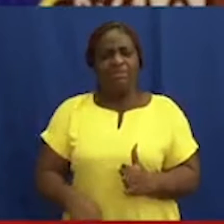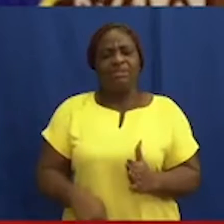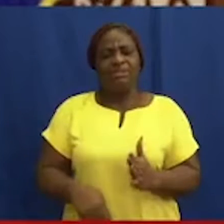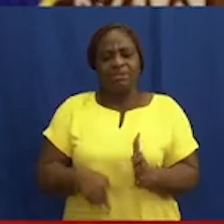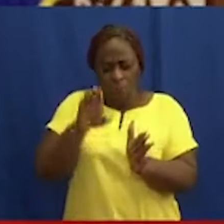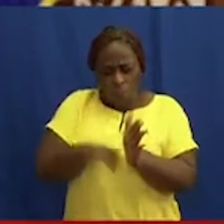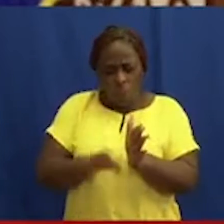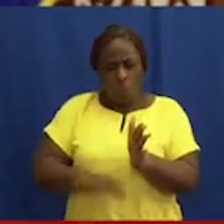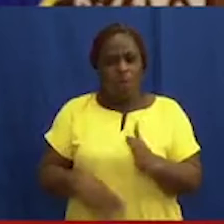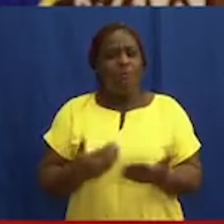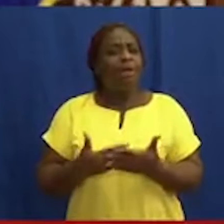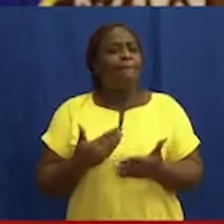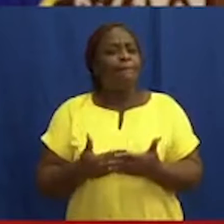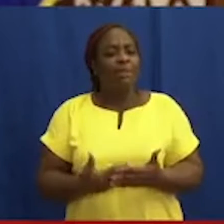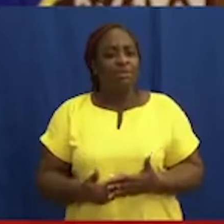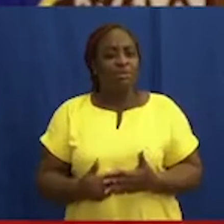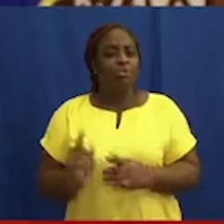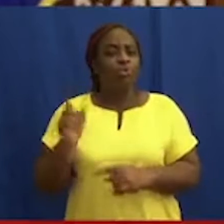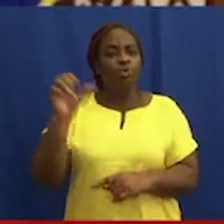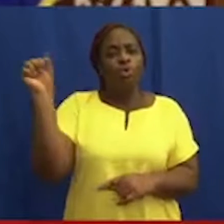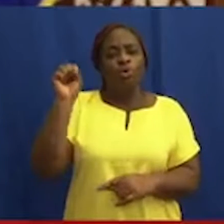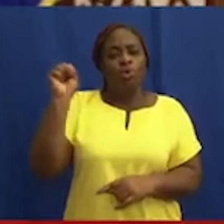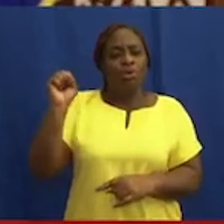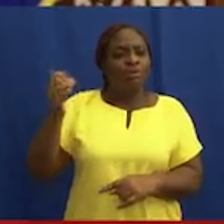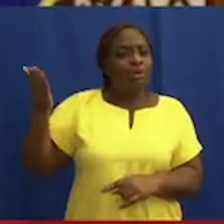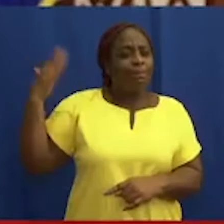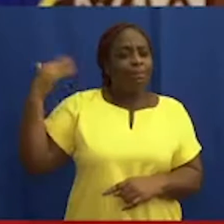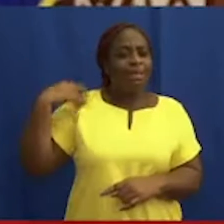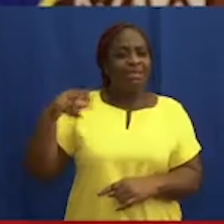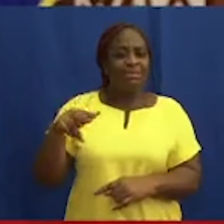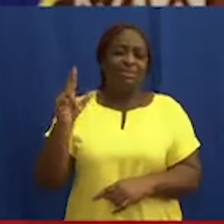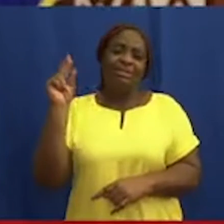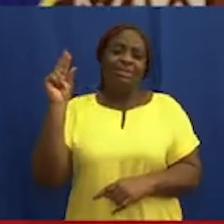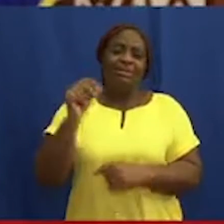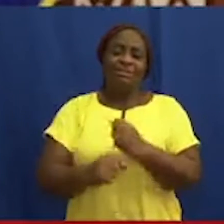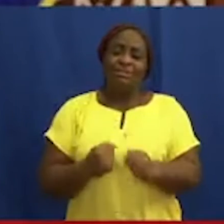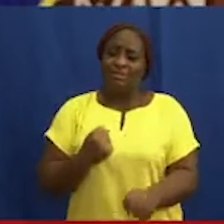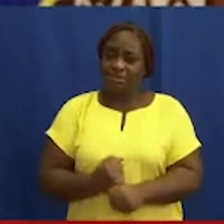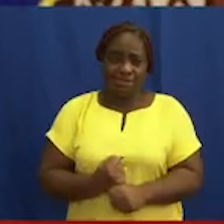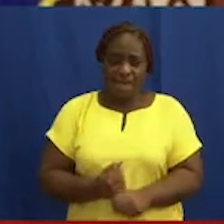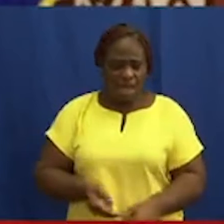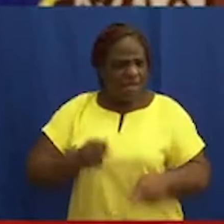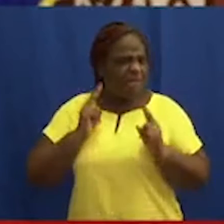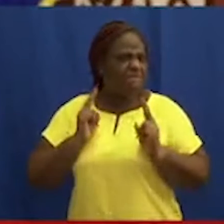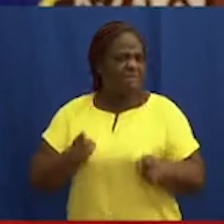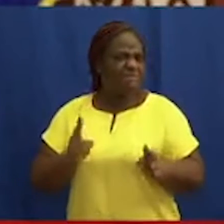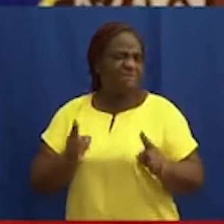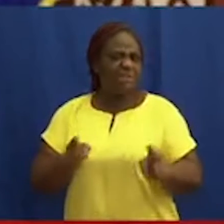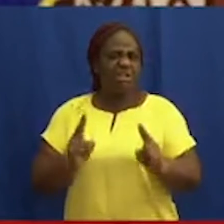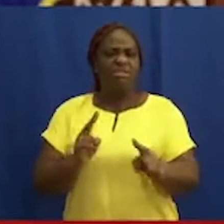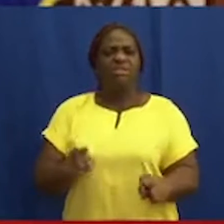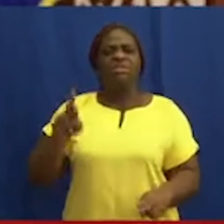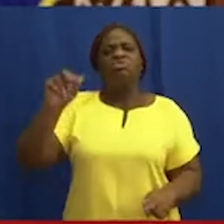2 cikin shekara ɗaya, kuma farashin man girki ya rinka hawa sama kowane mako. Yana da muhimmanci mu yi la'akari da